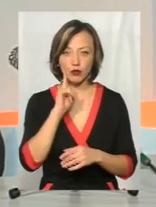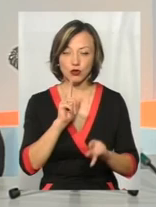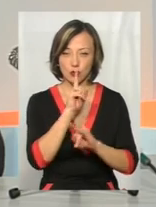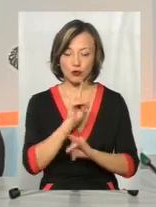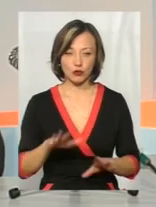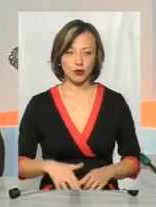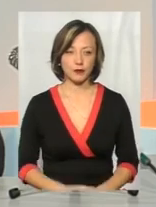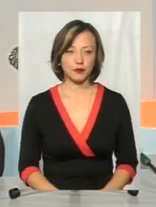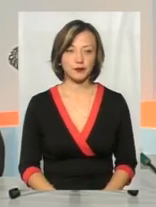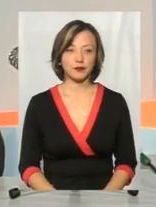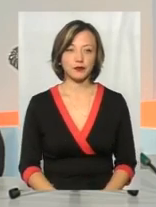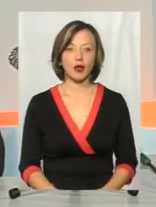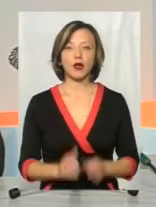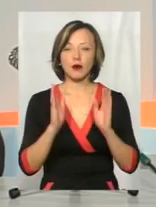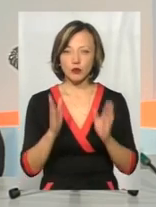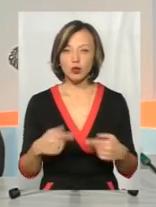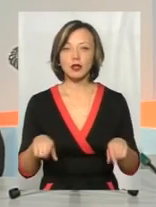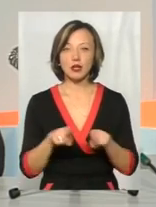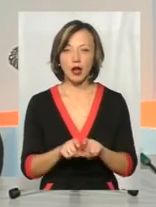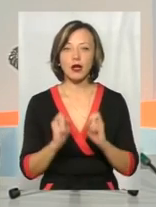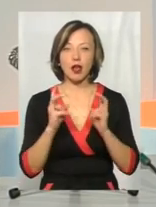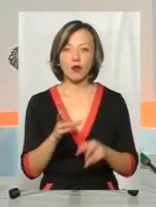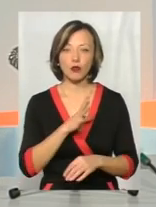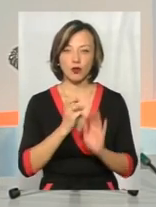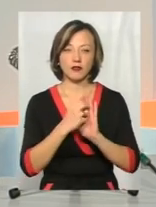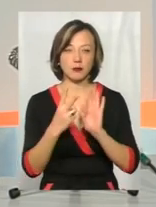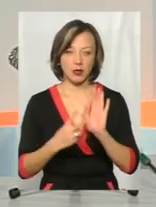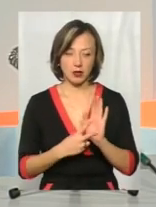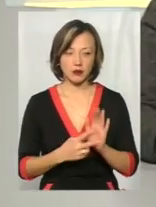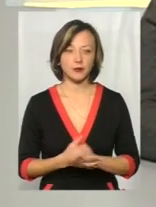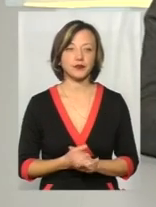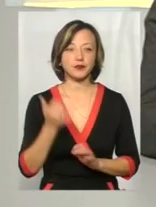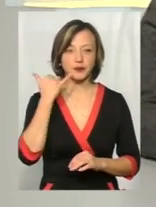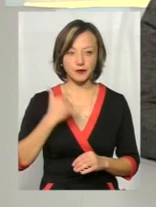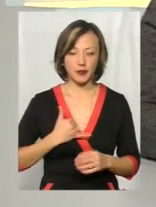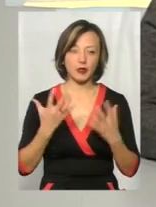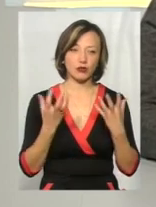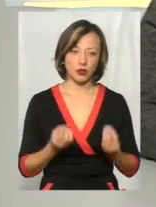буде. Буде так, як було в 2017. Угу. Я зрозумів. У нас ще один дзвіночок.